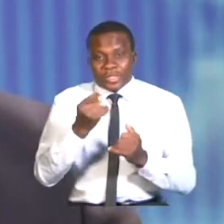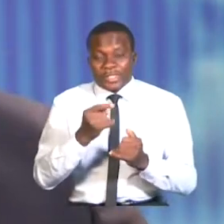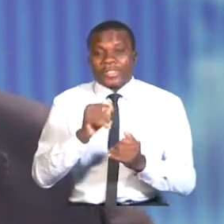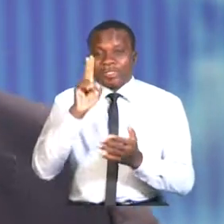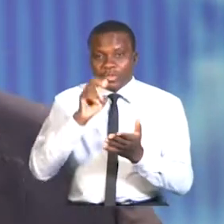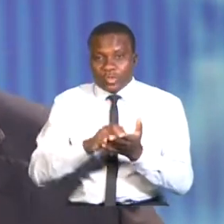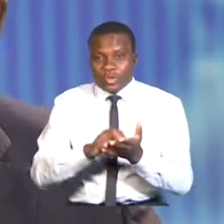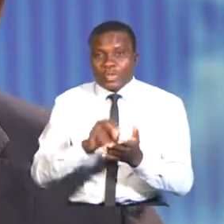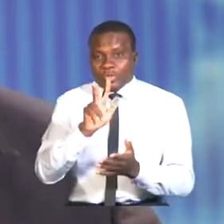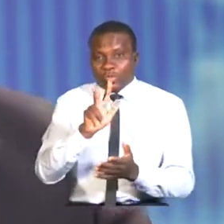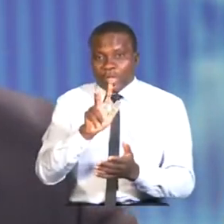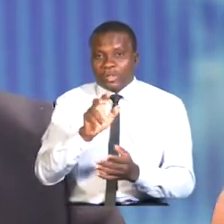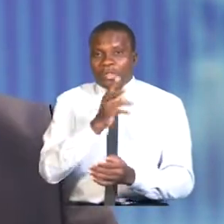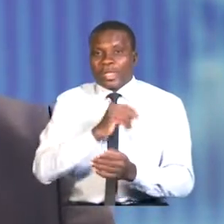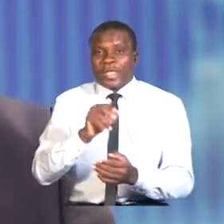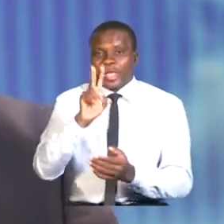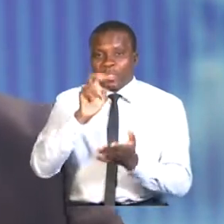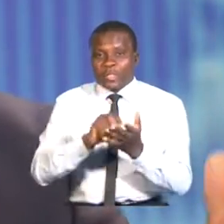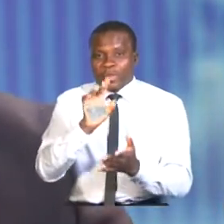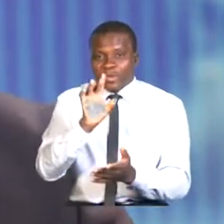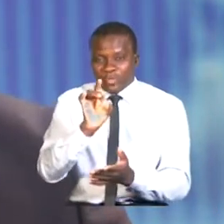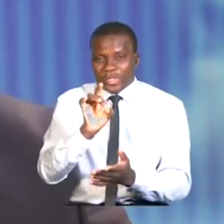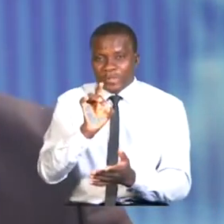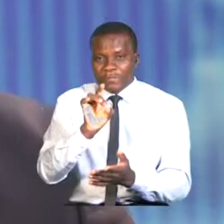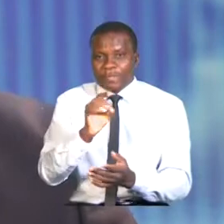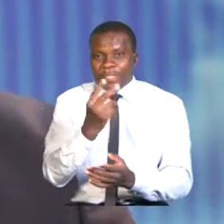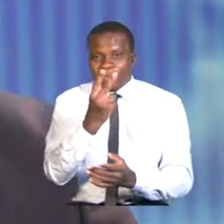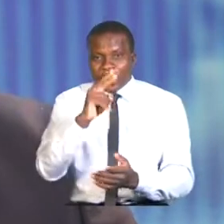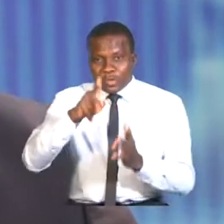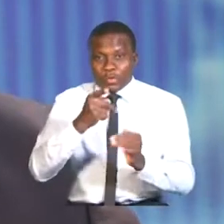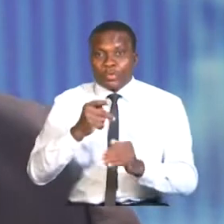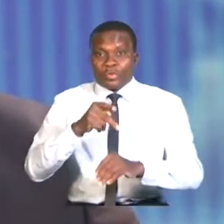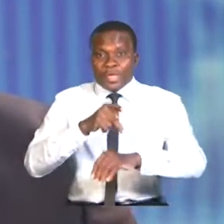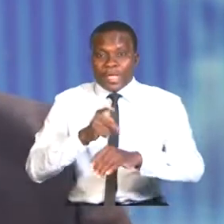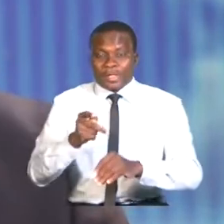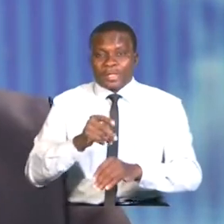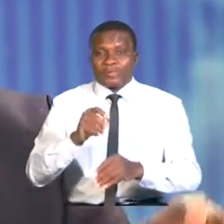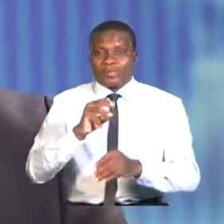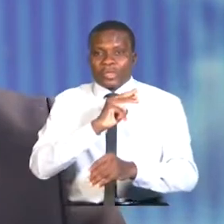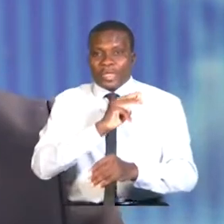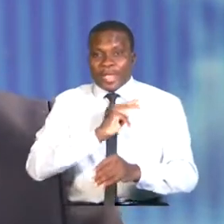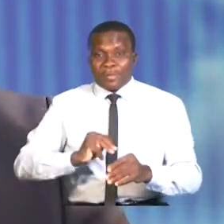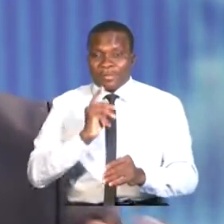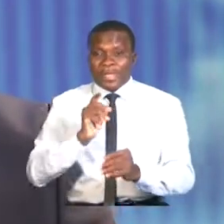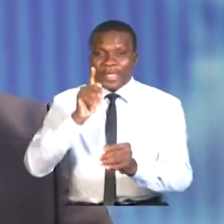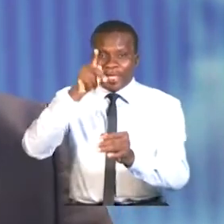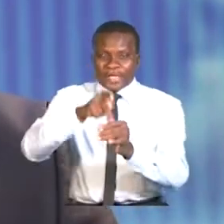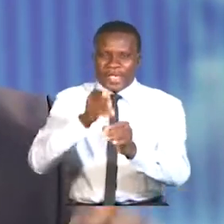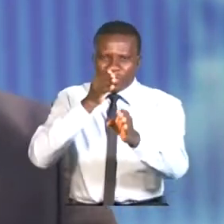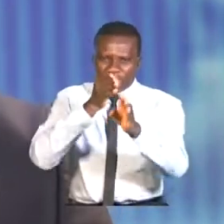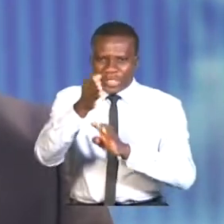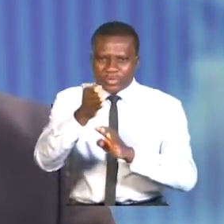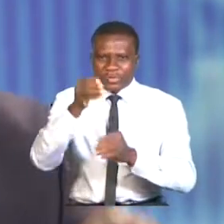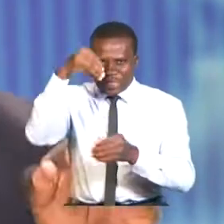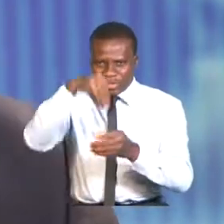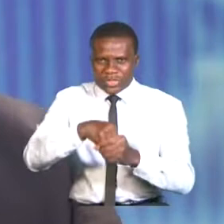c'est plutôt 2003 et 2008 les la les deux premières mandatures les ma étaient élu directement par le Conseil communal en